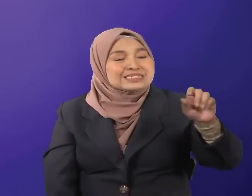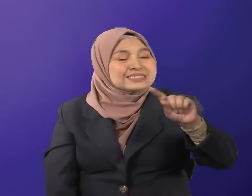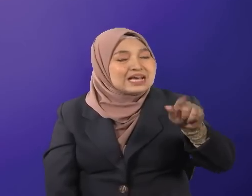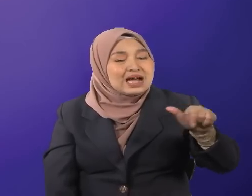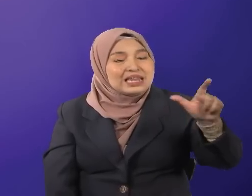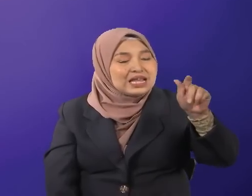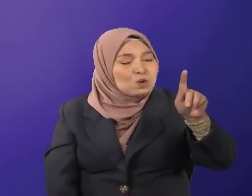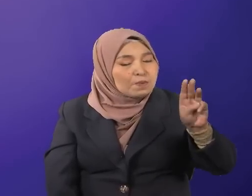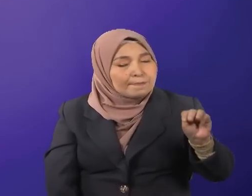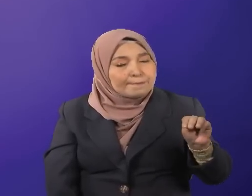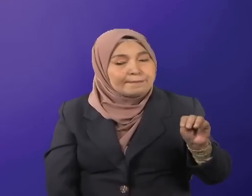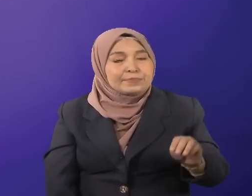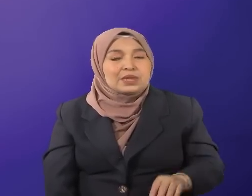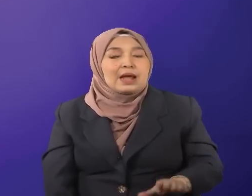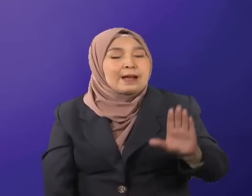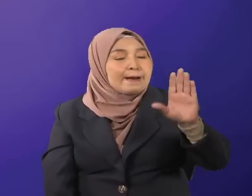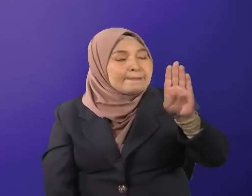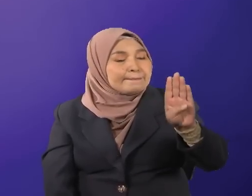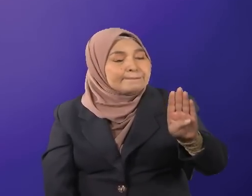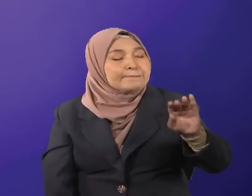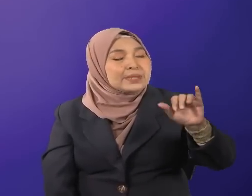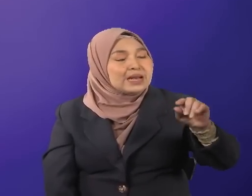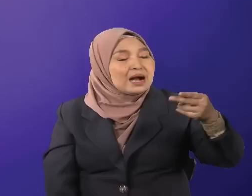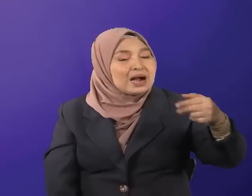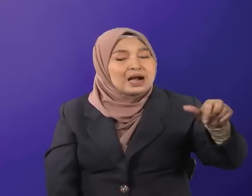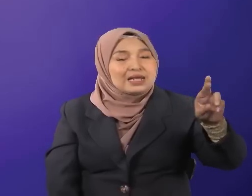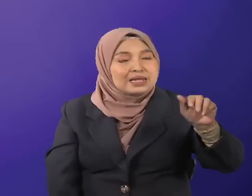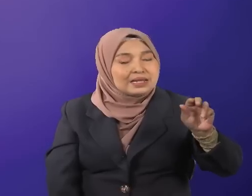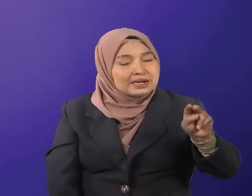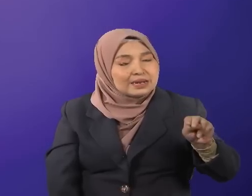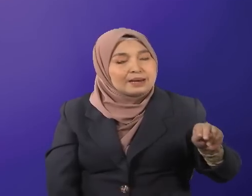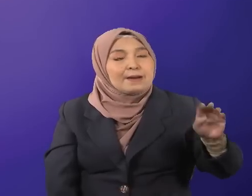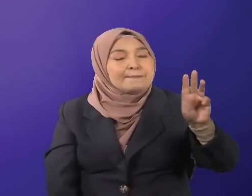مِّنْ ذَلِكُمْ. بِخَيْرٍ مِّنْ